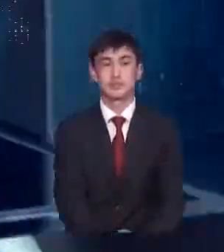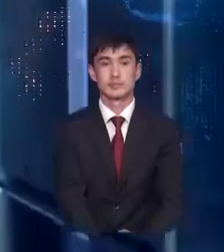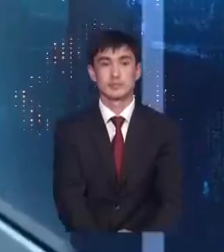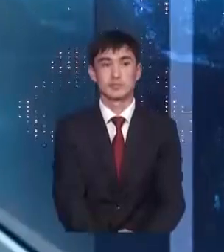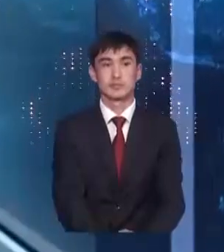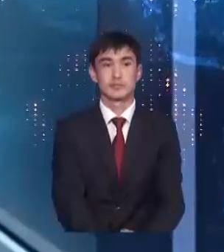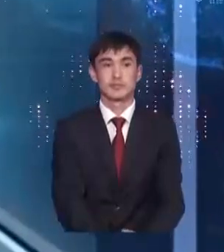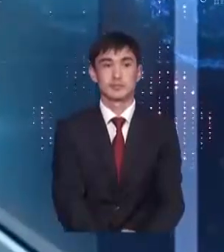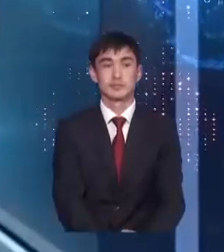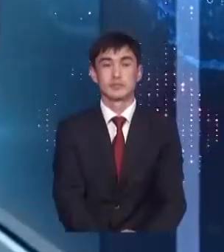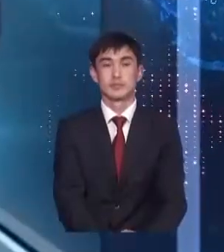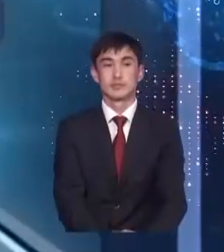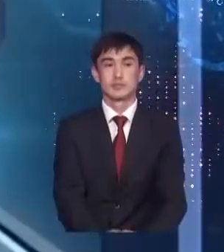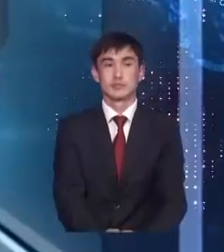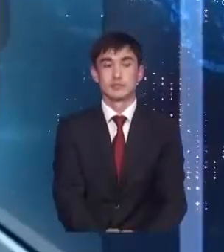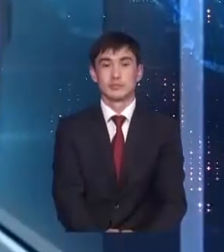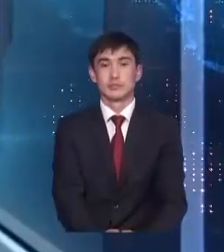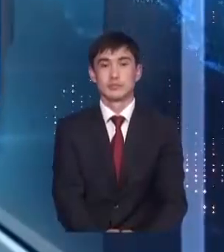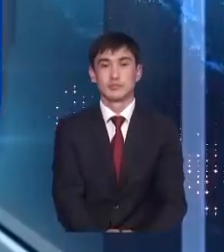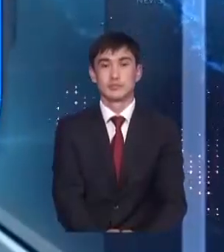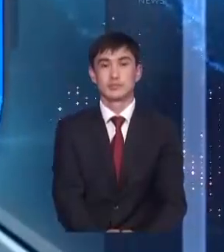Жарқын Нұрланұлы, Абзал Нүсіпов, Жетісу телеарнасы.